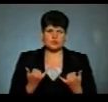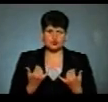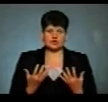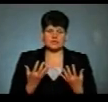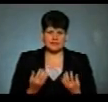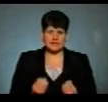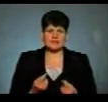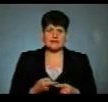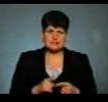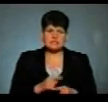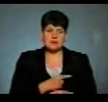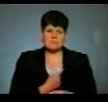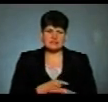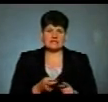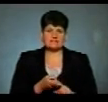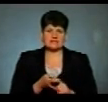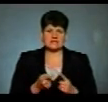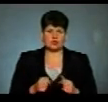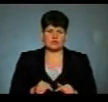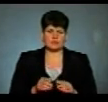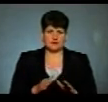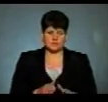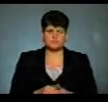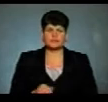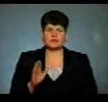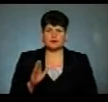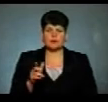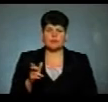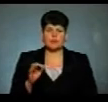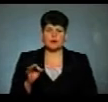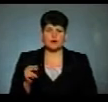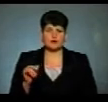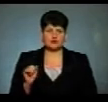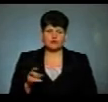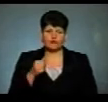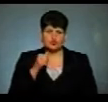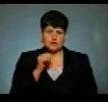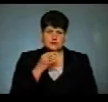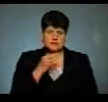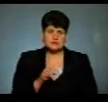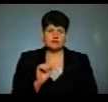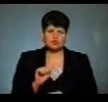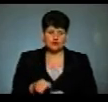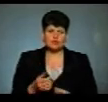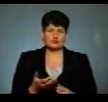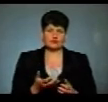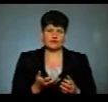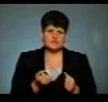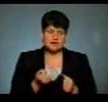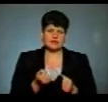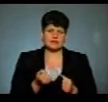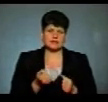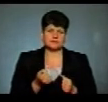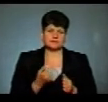це медики інфекційного відділення. Володимир Богачук вчора на брифінгу зазначив, що можуть перейняти таку методику,